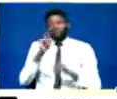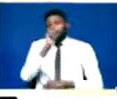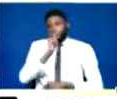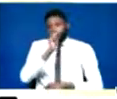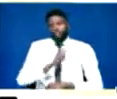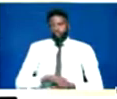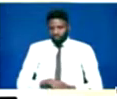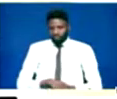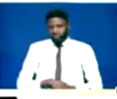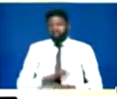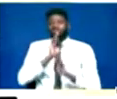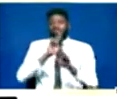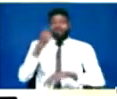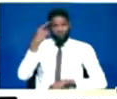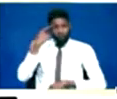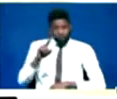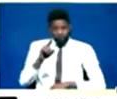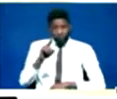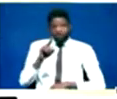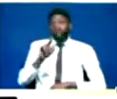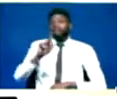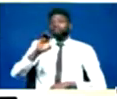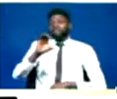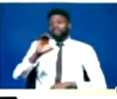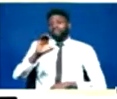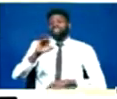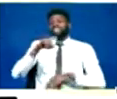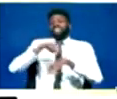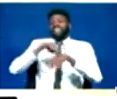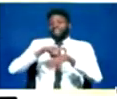Nikiripotia Darubini Michezo kutoka kaunti ya Nakuru, mimi ni Daniel Mwendwa.